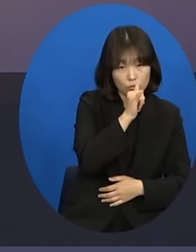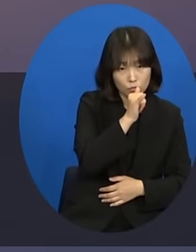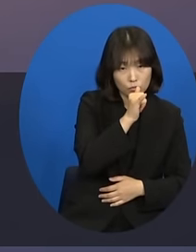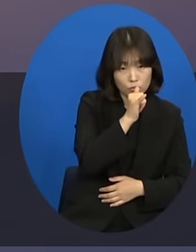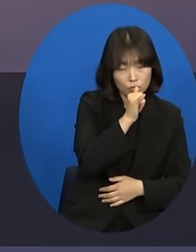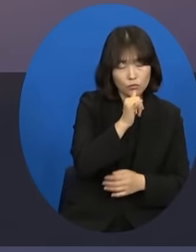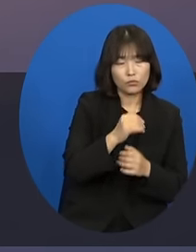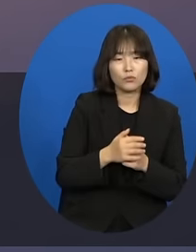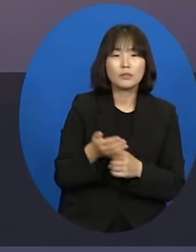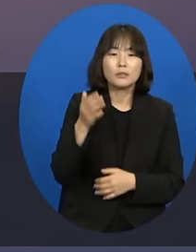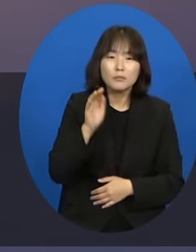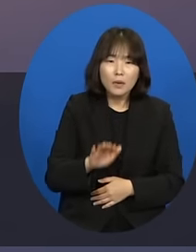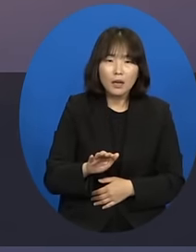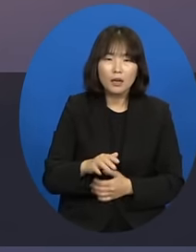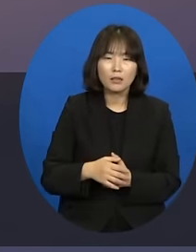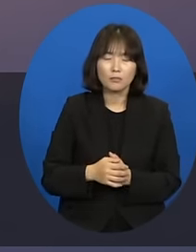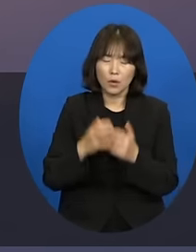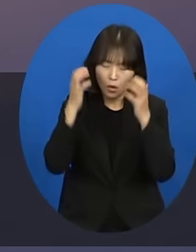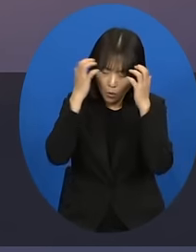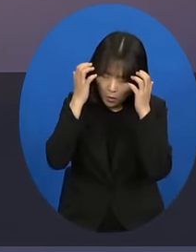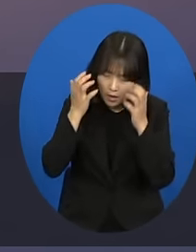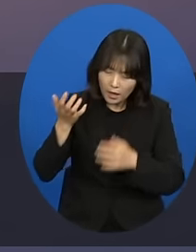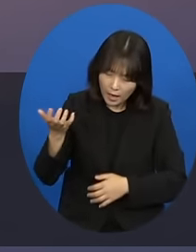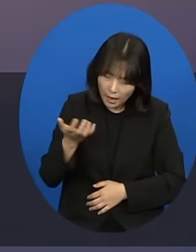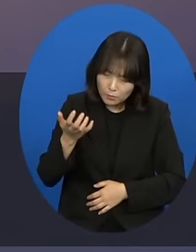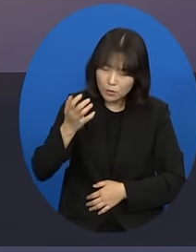고난이든지, 아픔이든지, 어려움이든지,